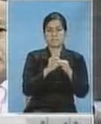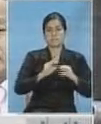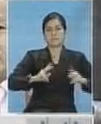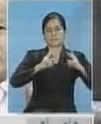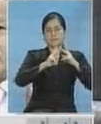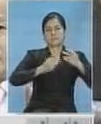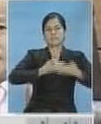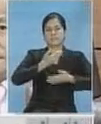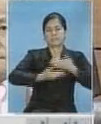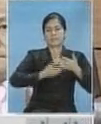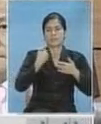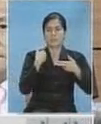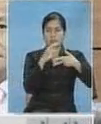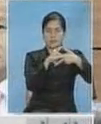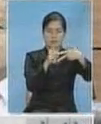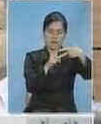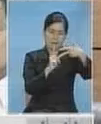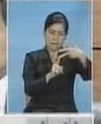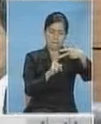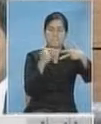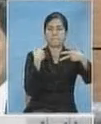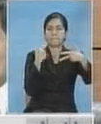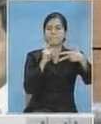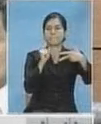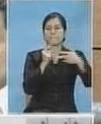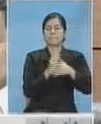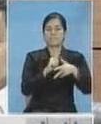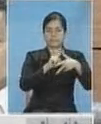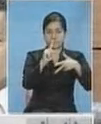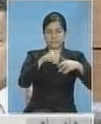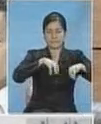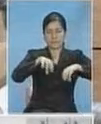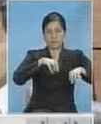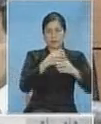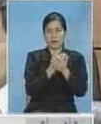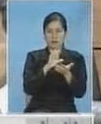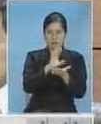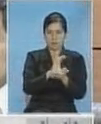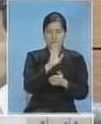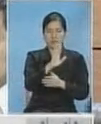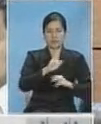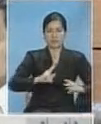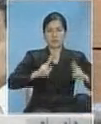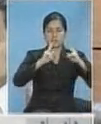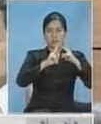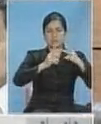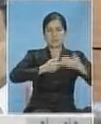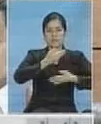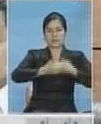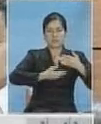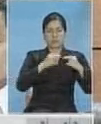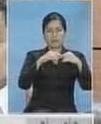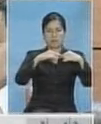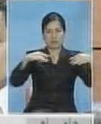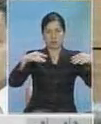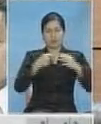ชย์มี3ประเด็นที่มีความสำคัญก็คือ 1. การจัดสรรงบประมาณของกระทรวงพาณิชย์ไม่สอดคล้องกับยุทธศาสตร์ในการแก้ไขปัญ